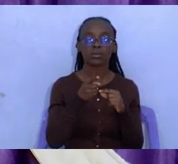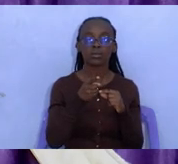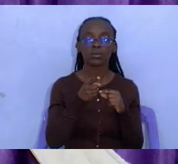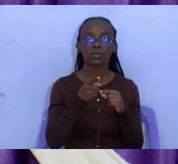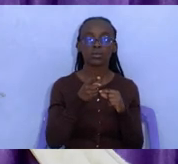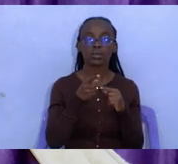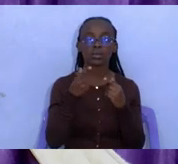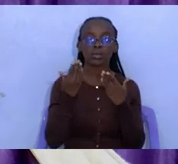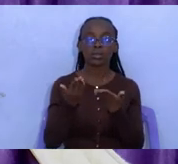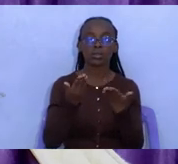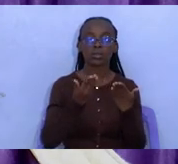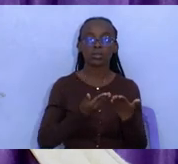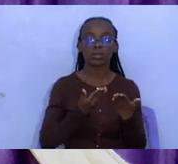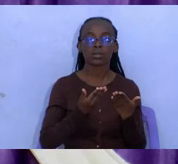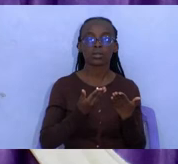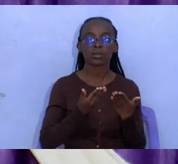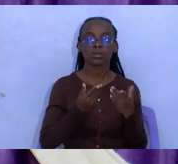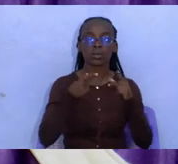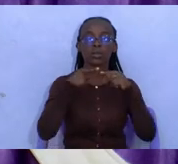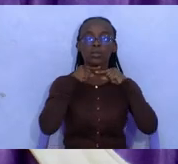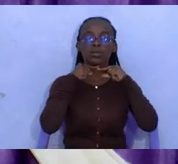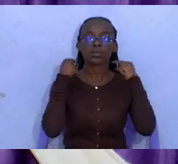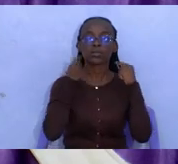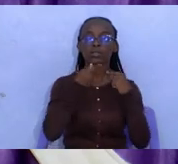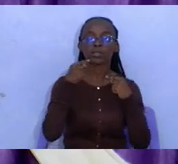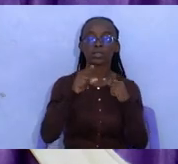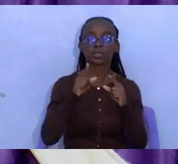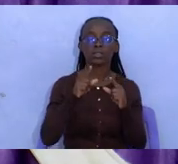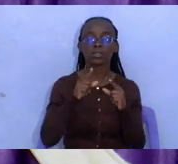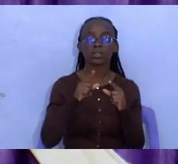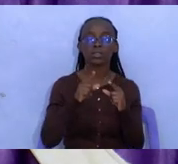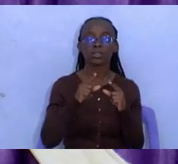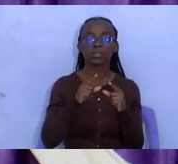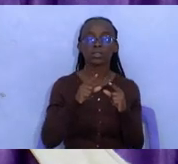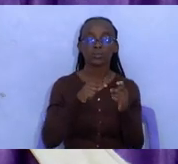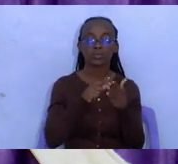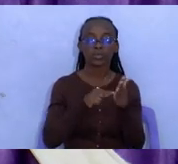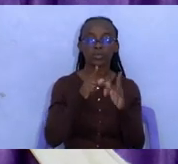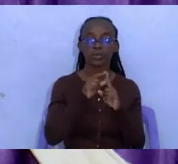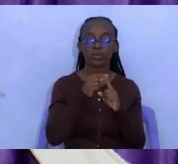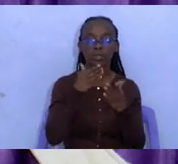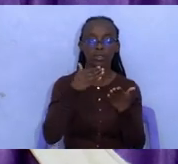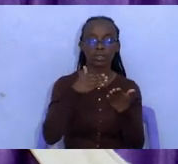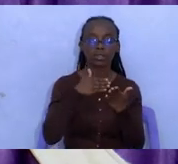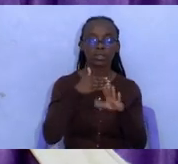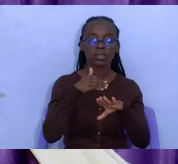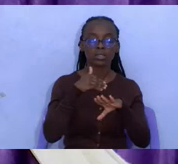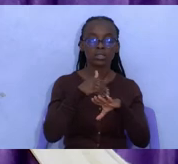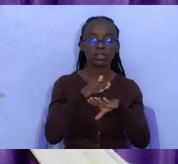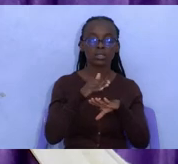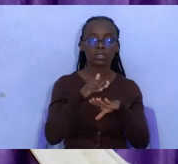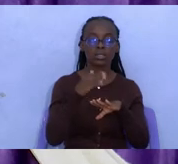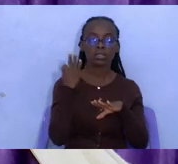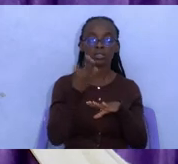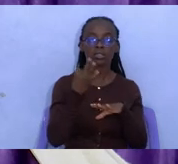Akawakaribisha wawe wageni wake. Haya maneno wanamfikishia mtumishi wa Mungu Peter. Kumbuka kwamba wokovu unahitaji mtu